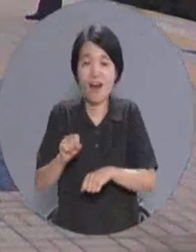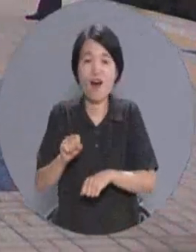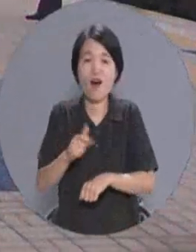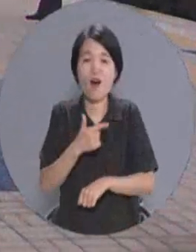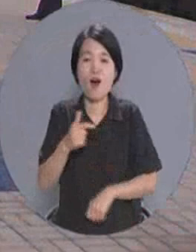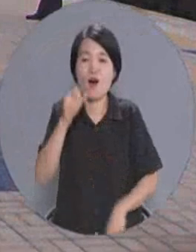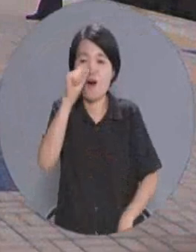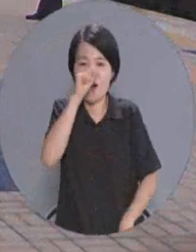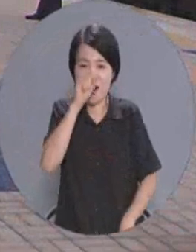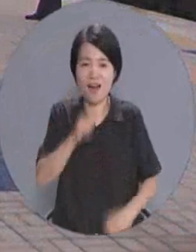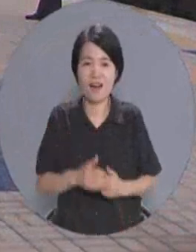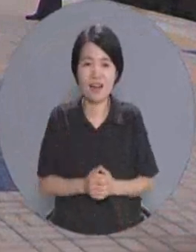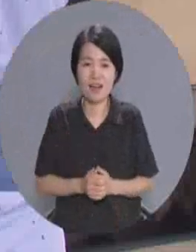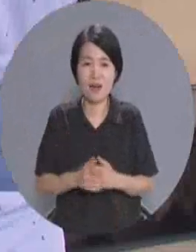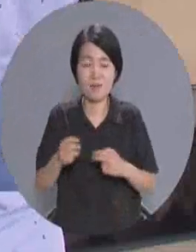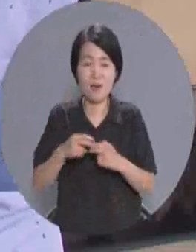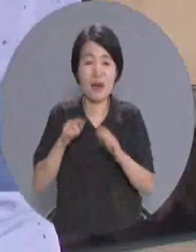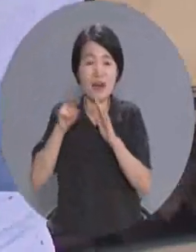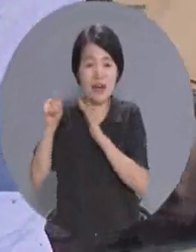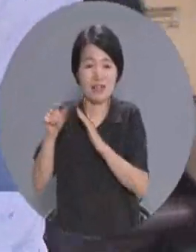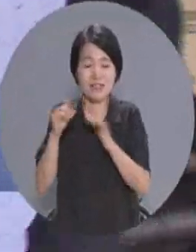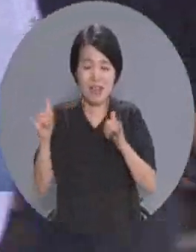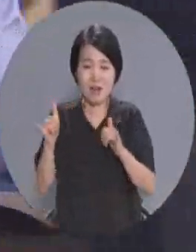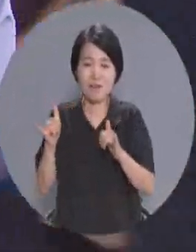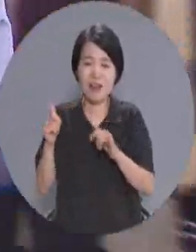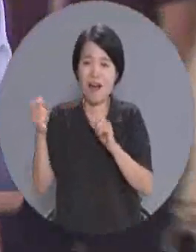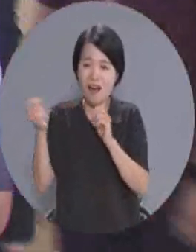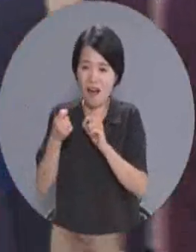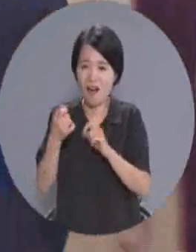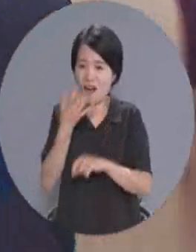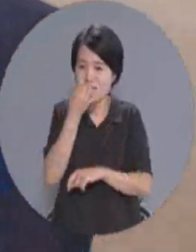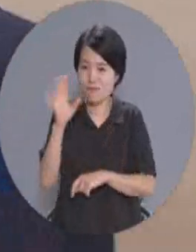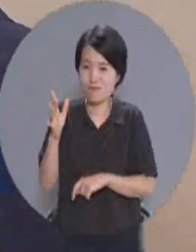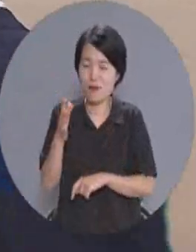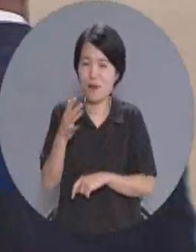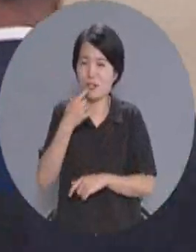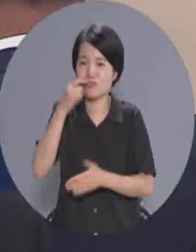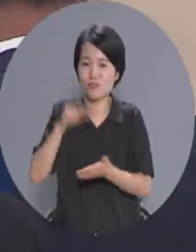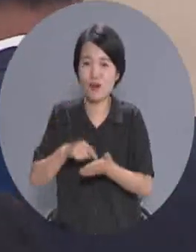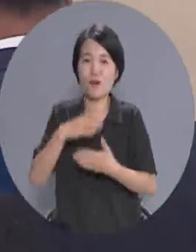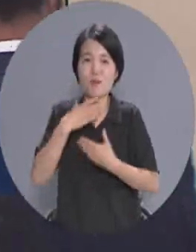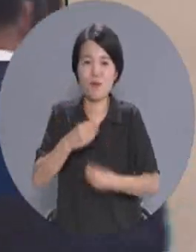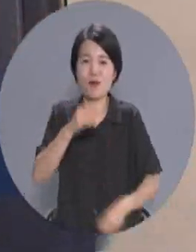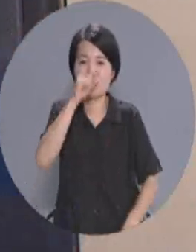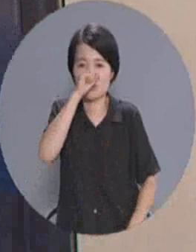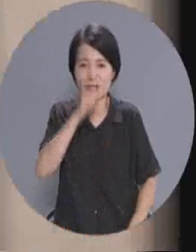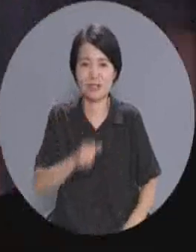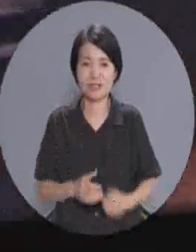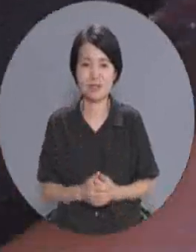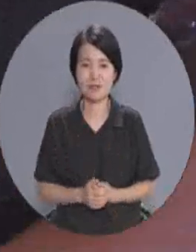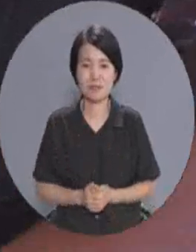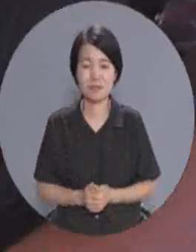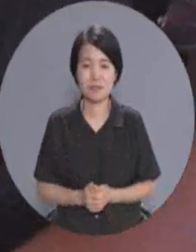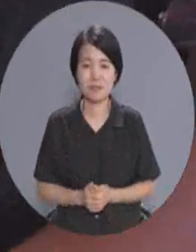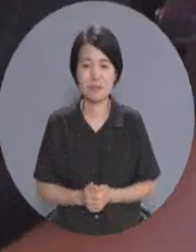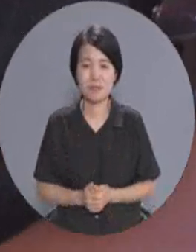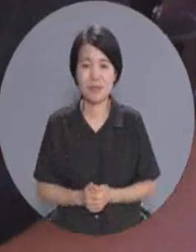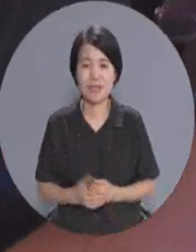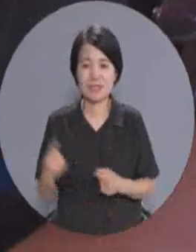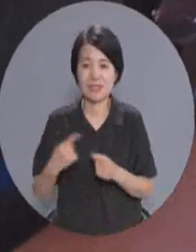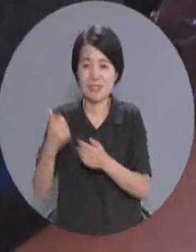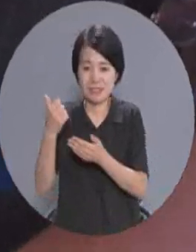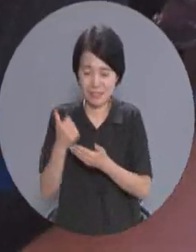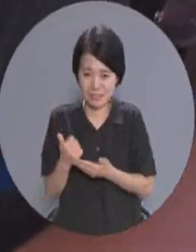운행한다니 참 좋습니다. 병원 쪽 가는 사람들이 가까워서 좋습니다. 첫